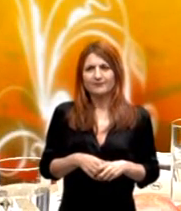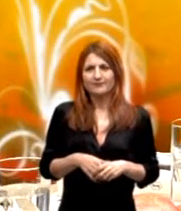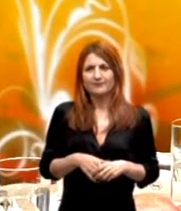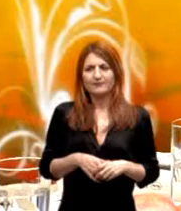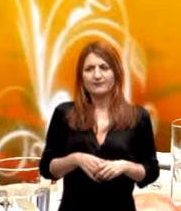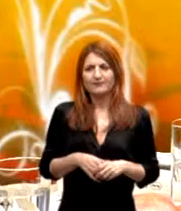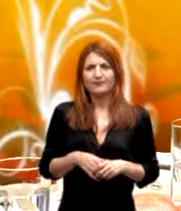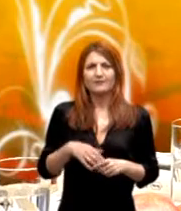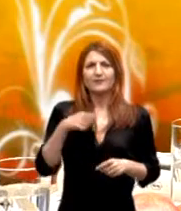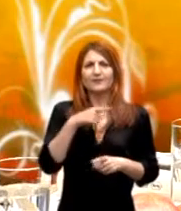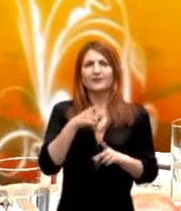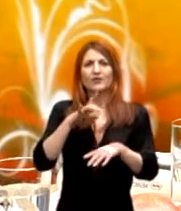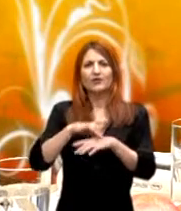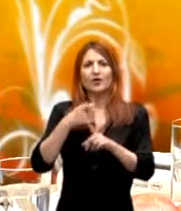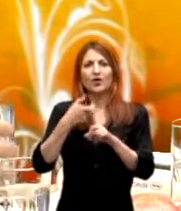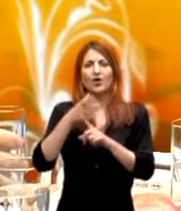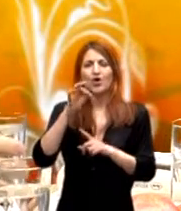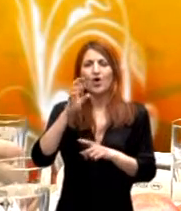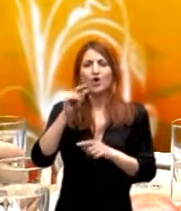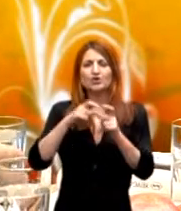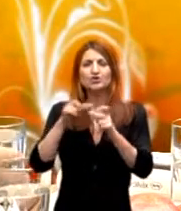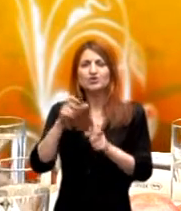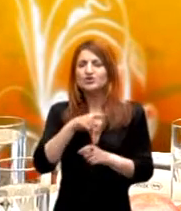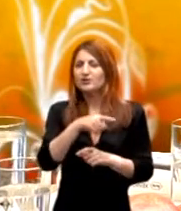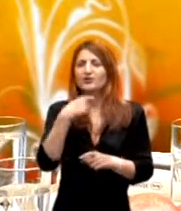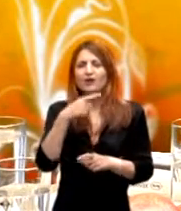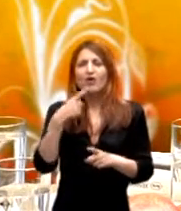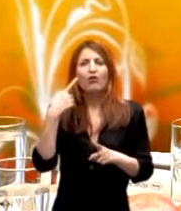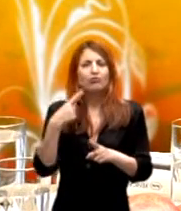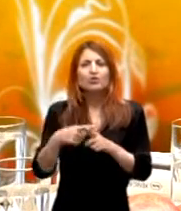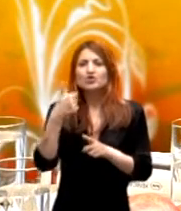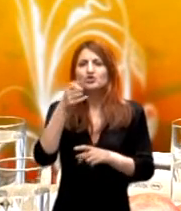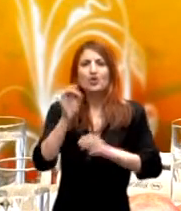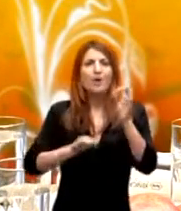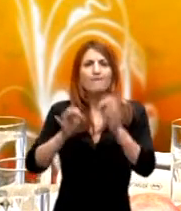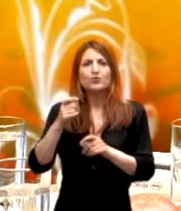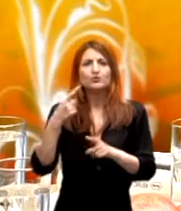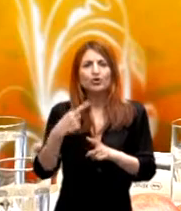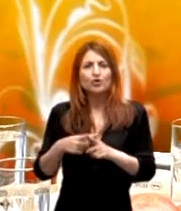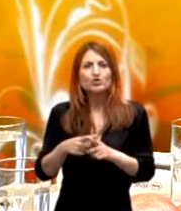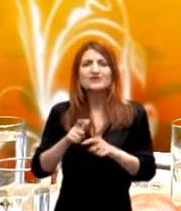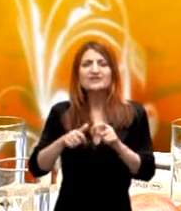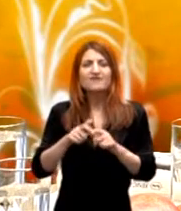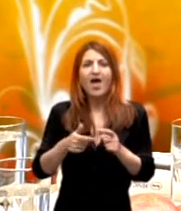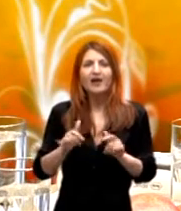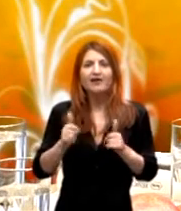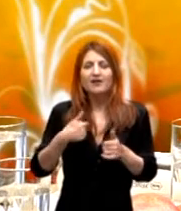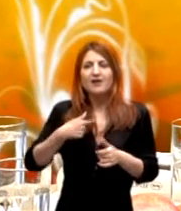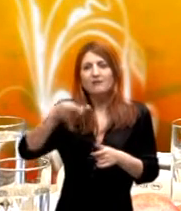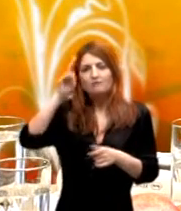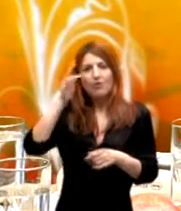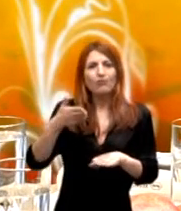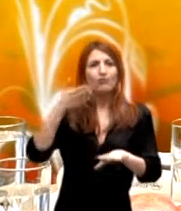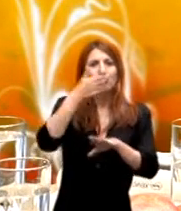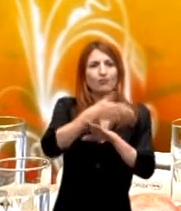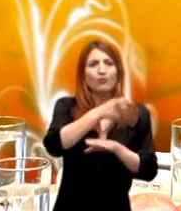100% stvari, koje ga od srca pozdravljam. Da li je ikako moguće doći do njega? Jer